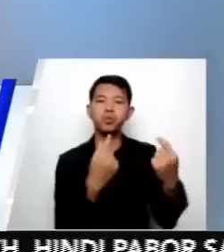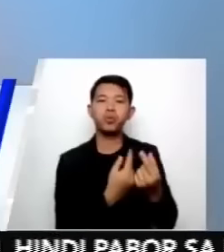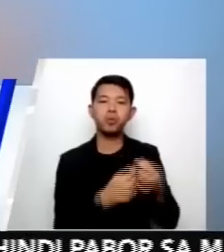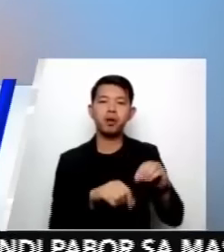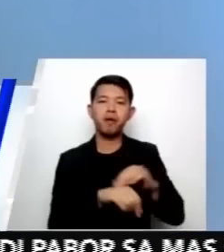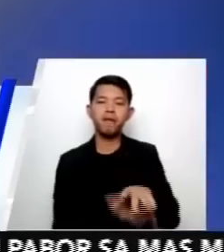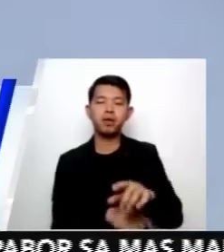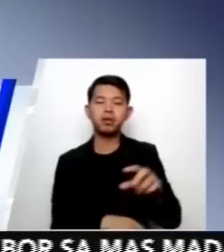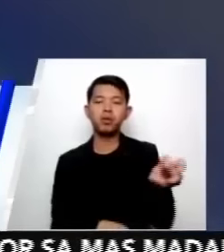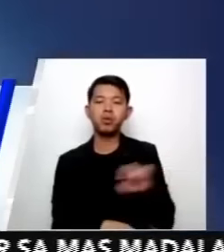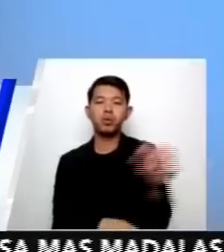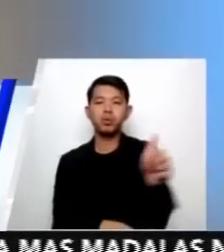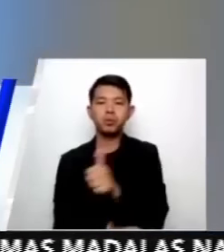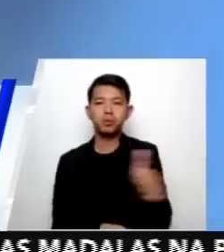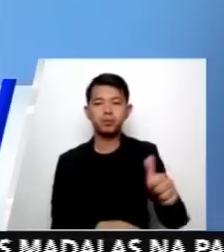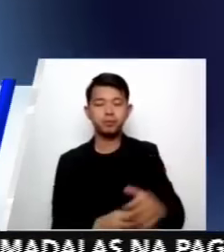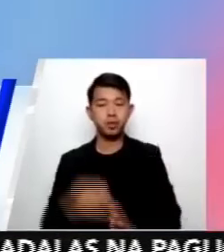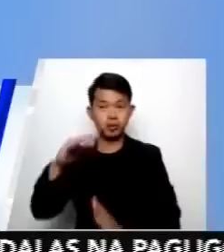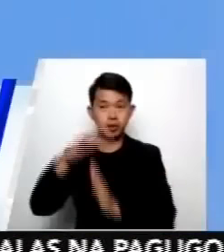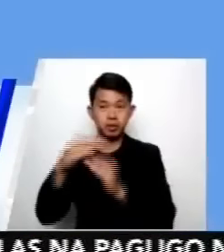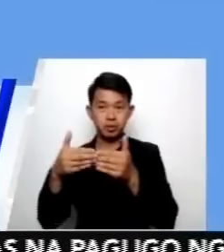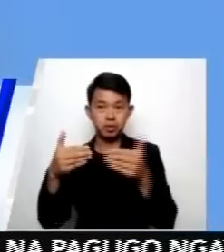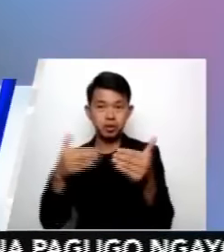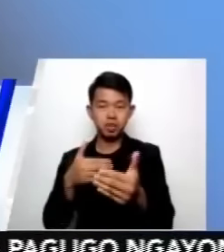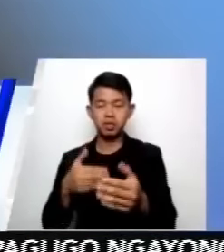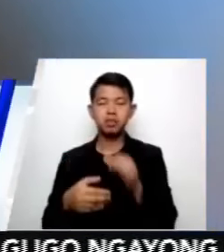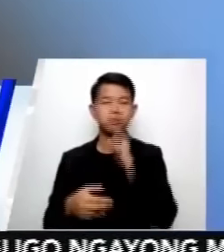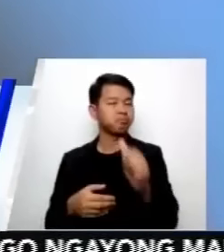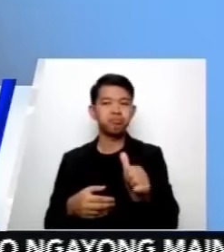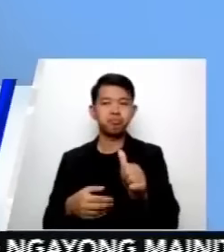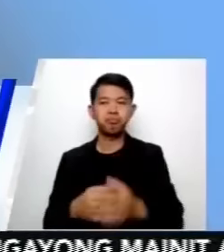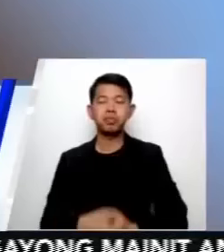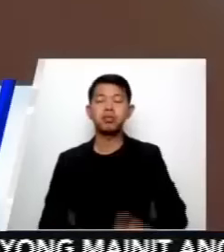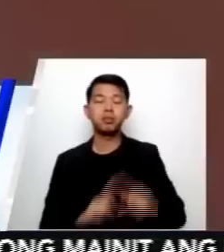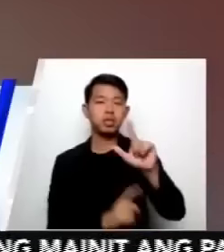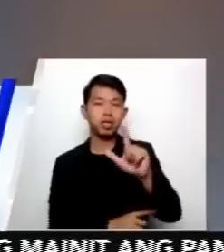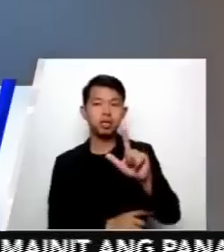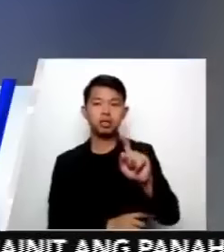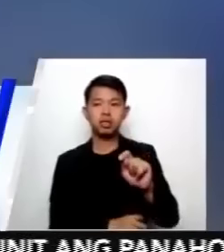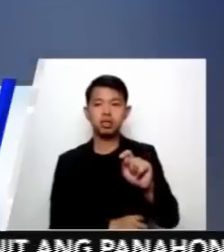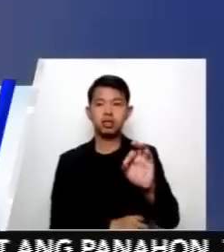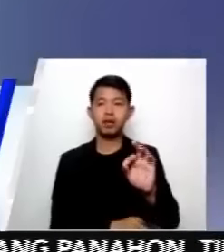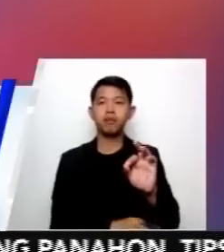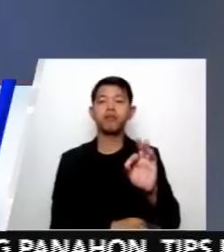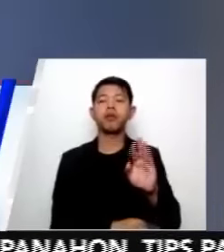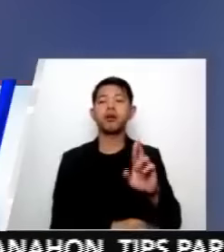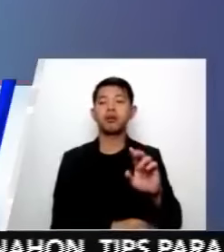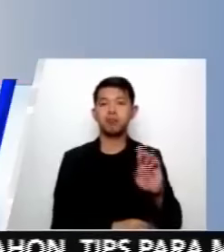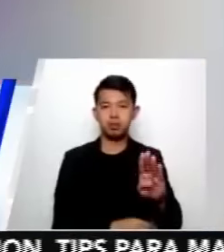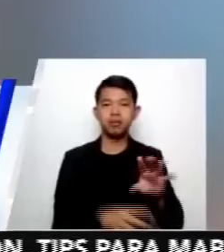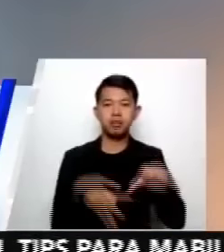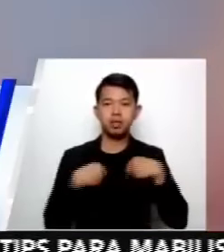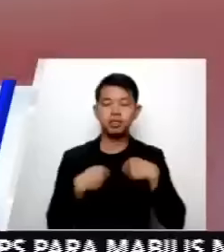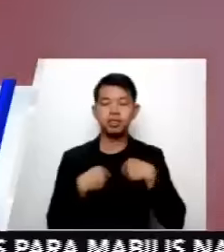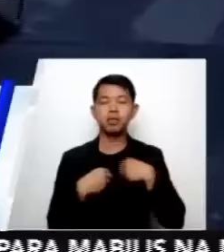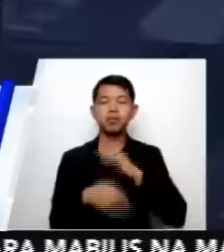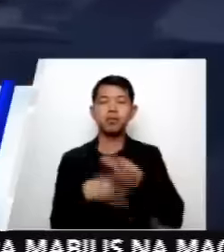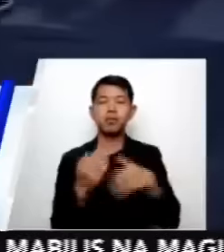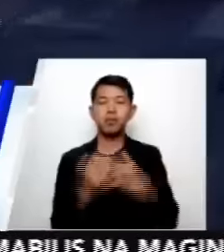deadline. Bilang konsiderasyon, tatanggapin naman daw ng LTFRB hanggang bukas ang mga hahabol kahit